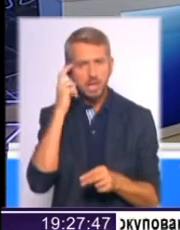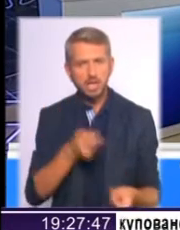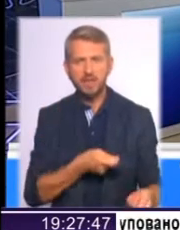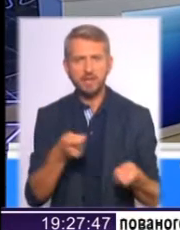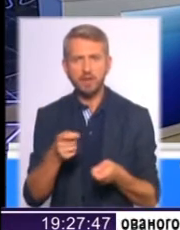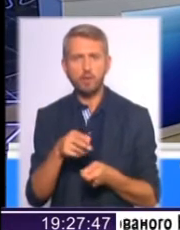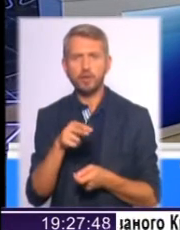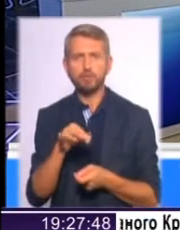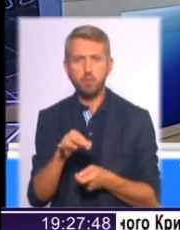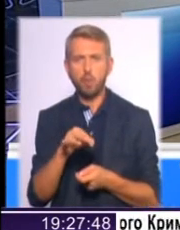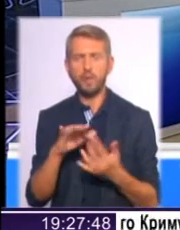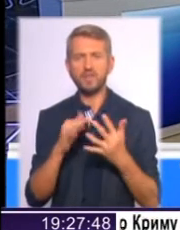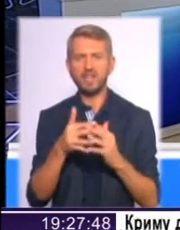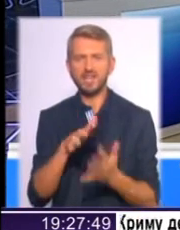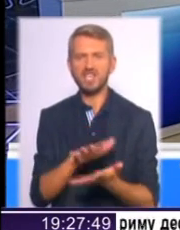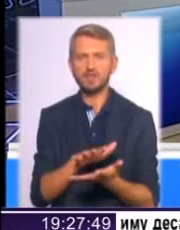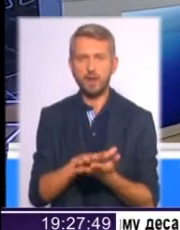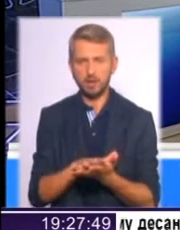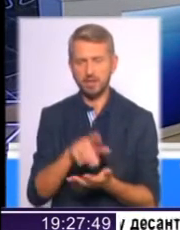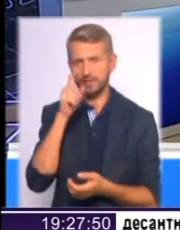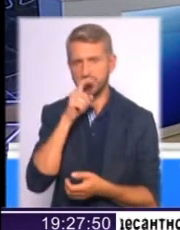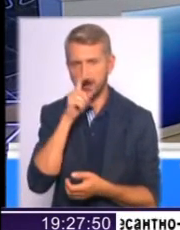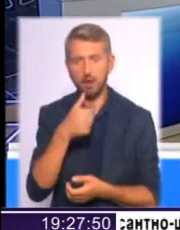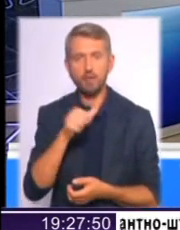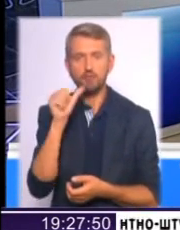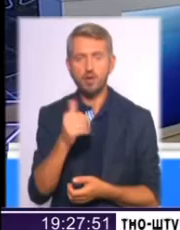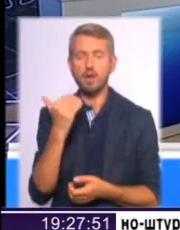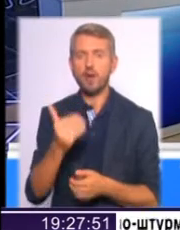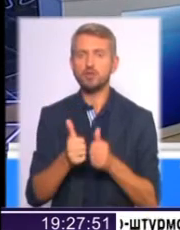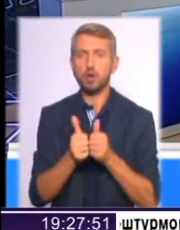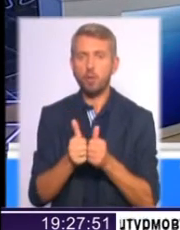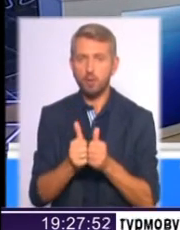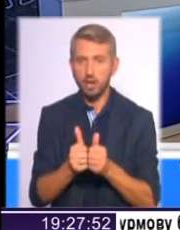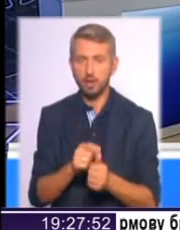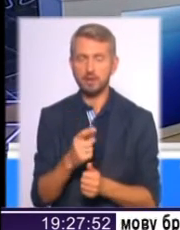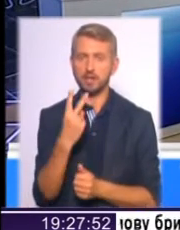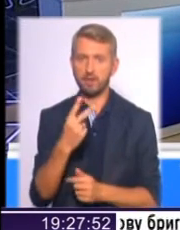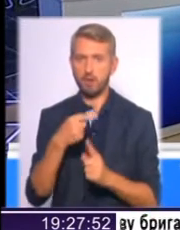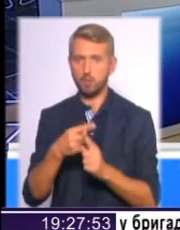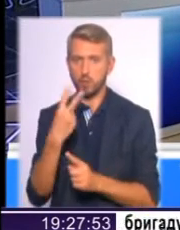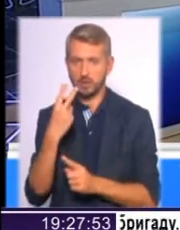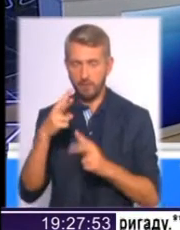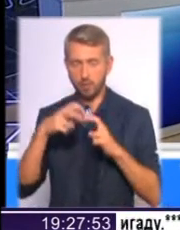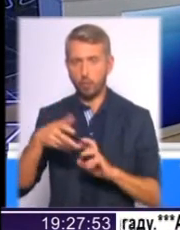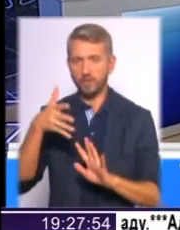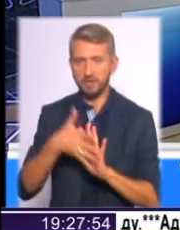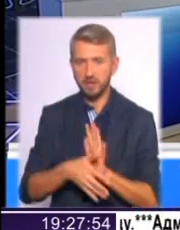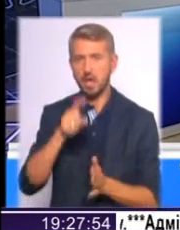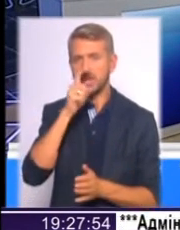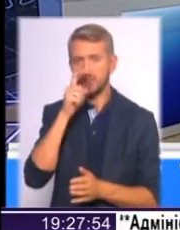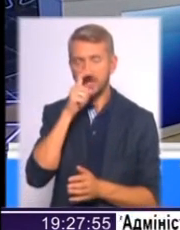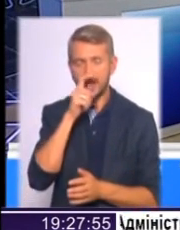свалках сміття. Учора ваші колеги, 2 плюс 2, дослідили сміття з